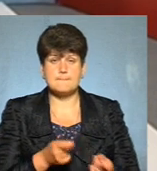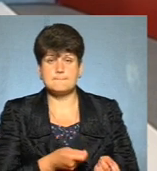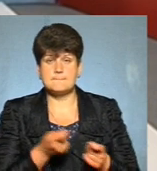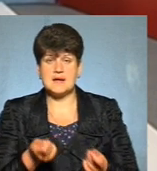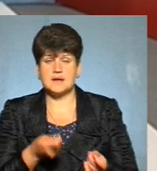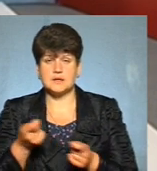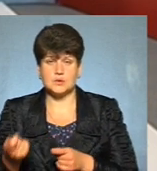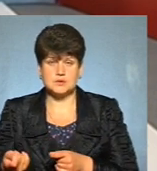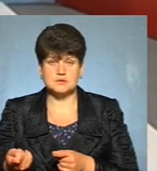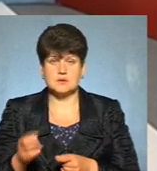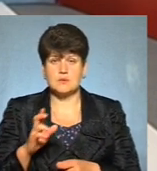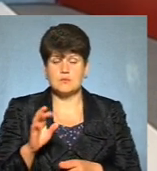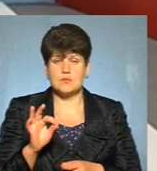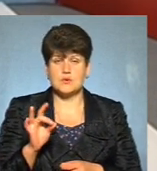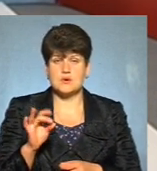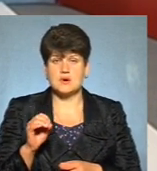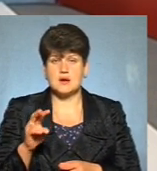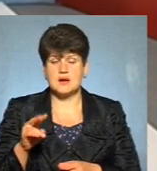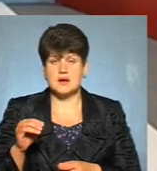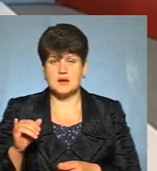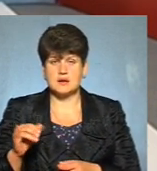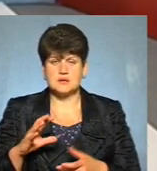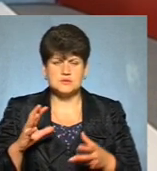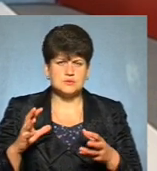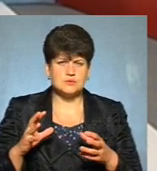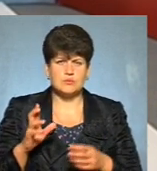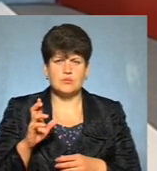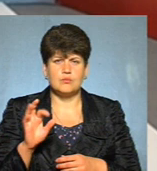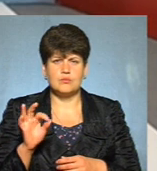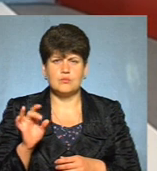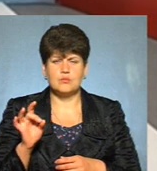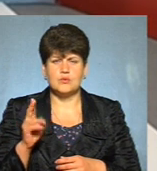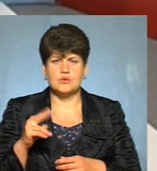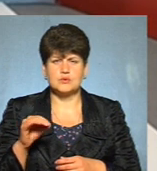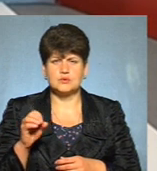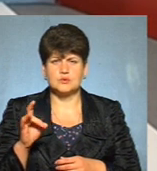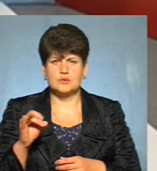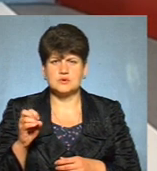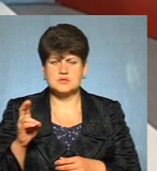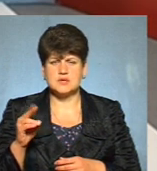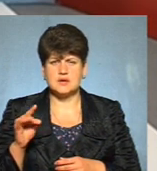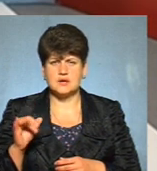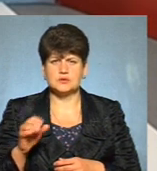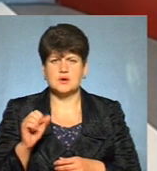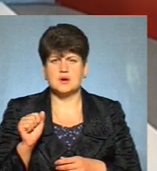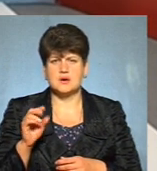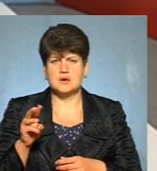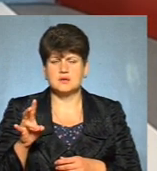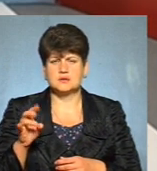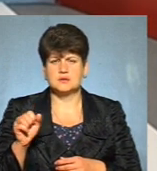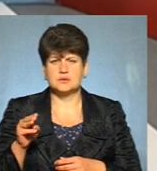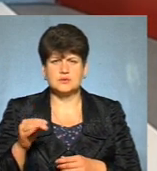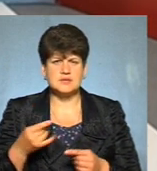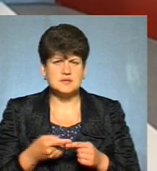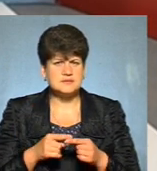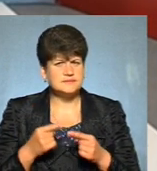дуже багатьох борелій, починаючи з комплексу борелія бордорферіс інсулято, борелія міамотої. Це зовсім інший